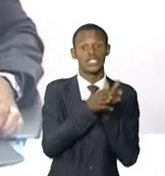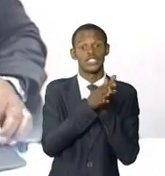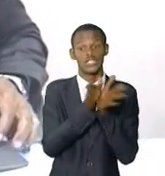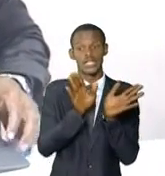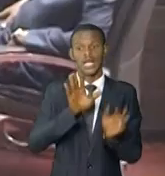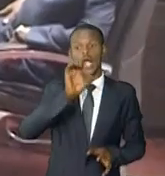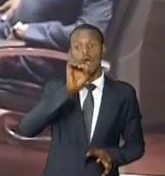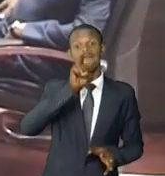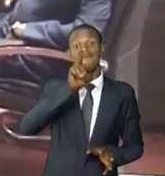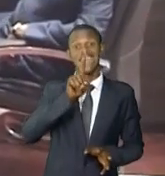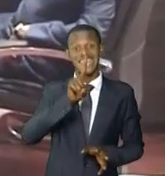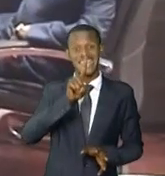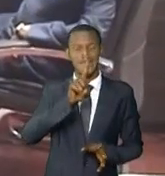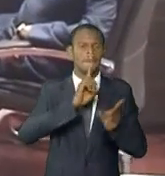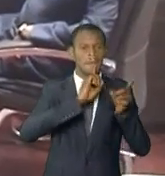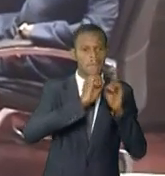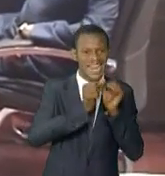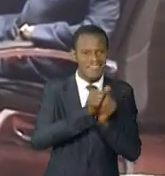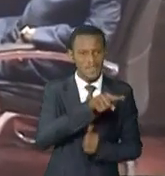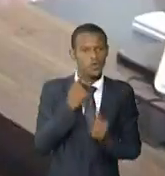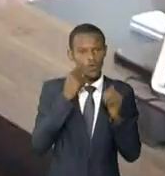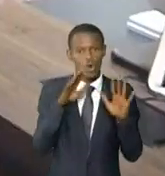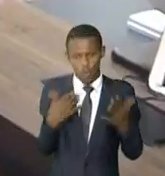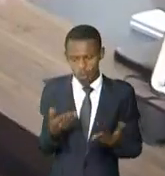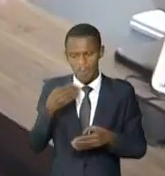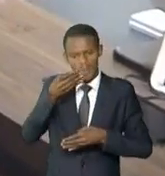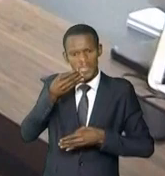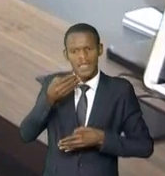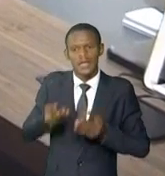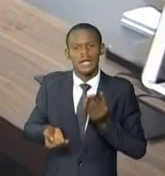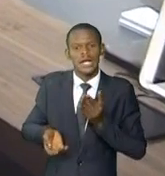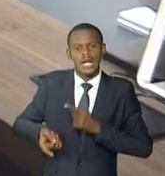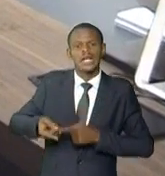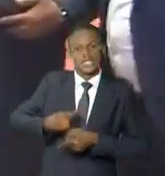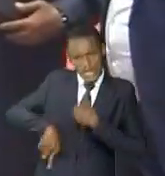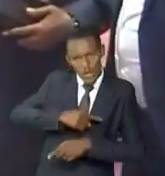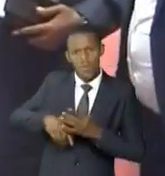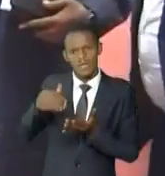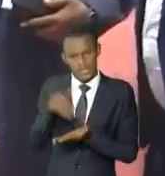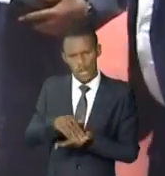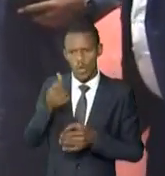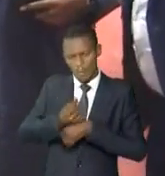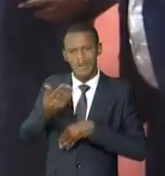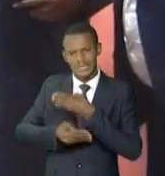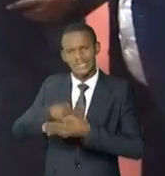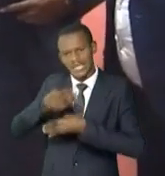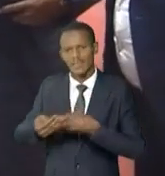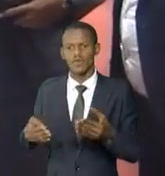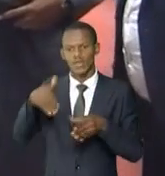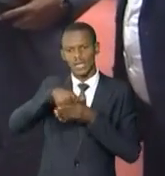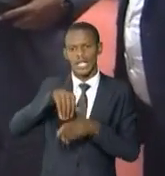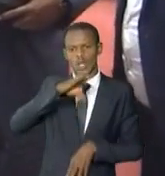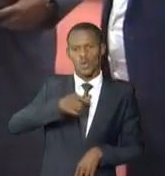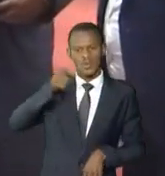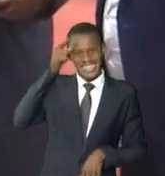s'imprégner de la faisabilité des travaux dans le quartier Montbélé et Kingaboa dans la commune de Limété. Je suis descendu sur le